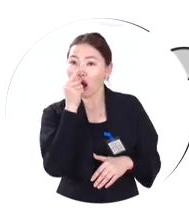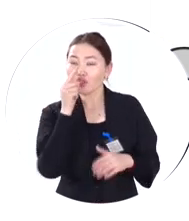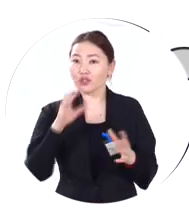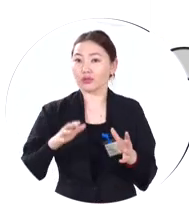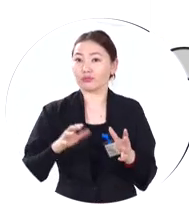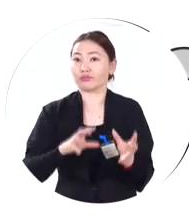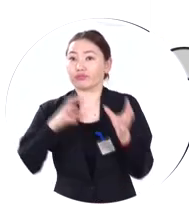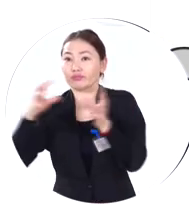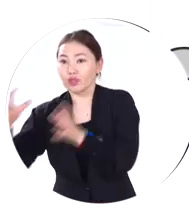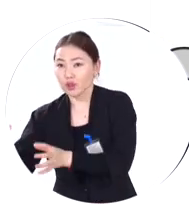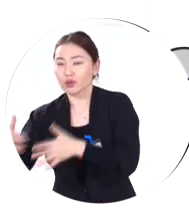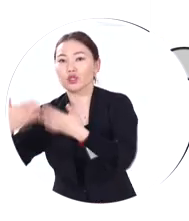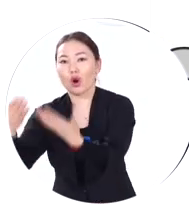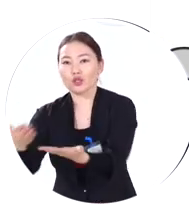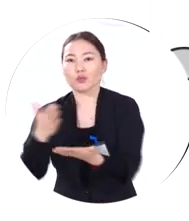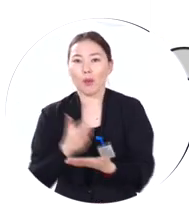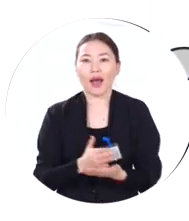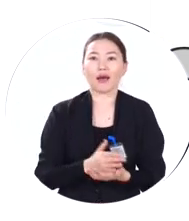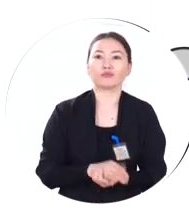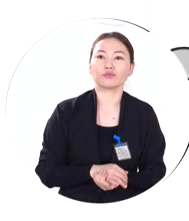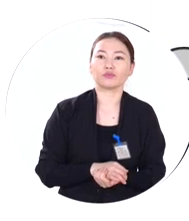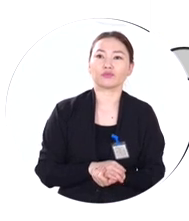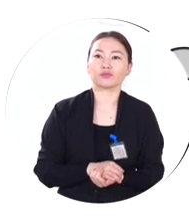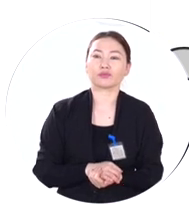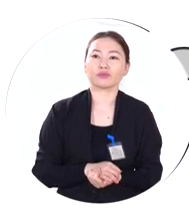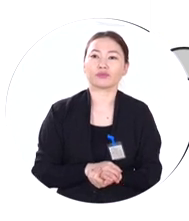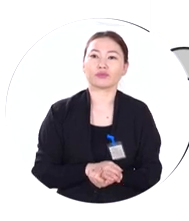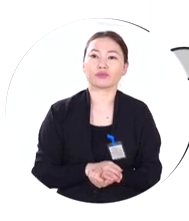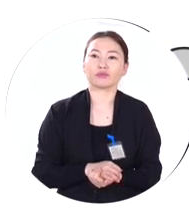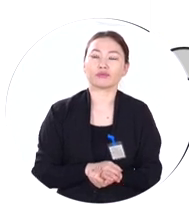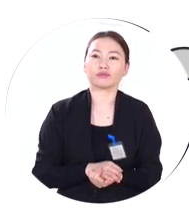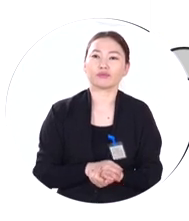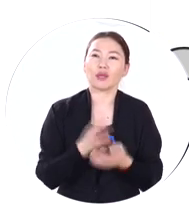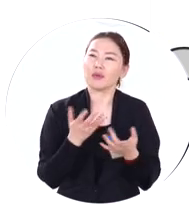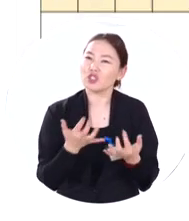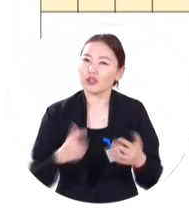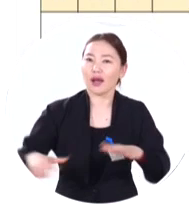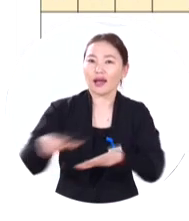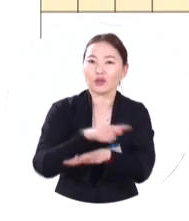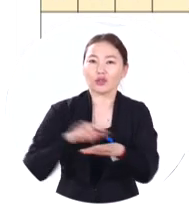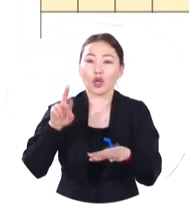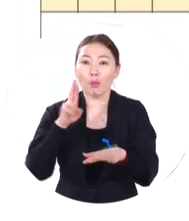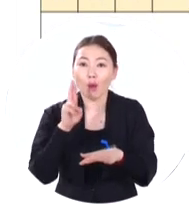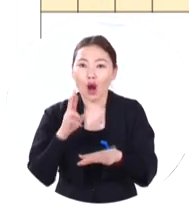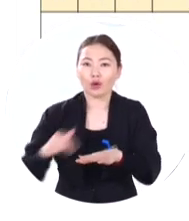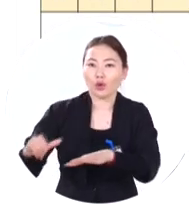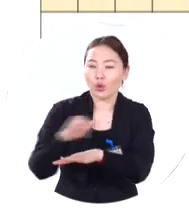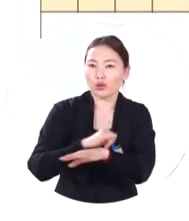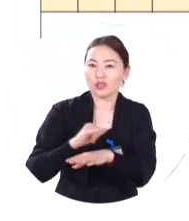арал, Риодоны хойг, Люшаны бомб зэрэг газар нутгаа Япон улсад алдав. За, хариулт нь